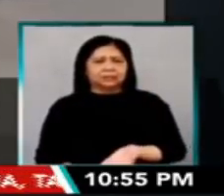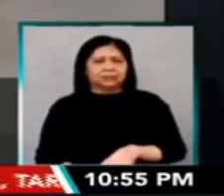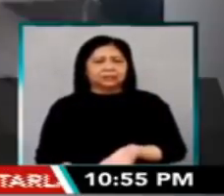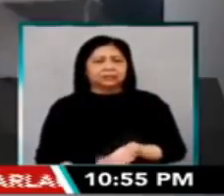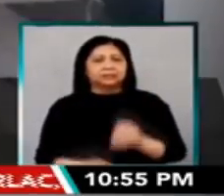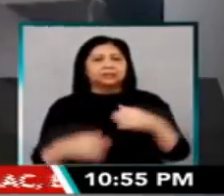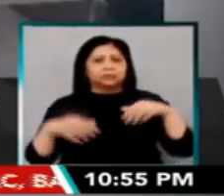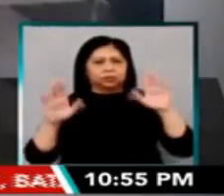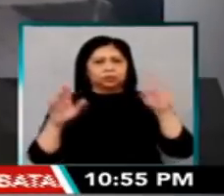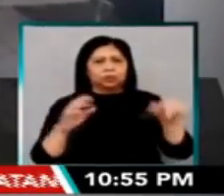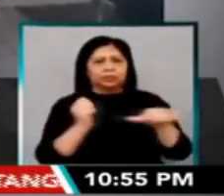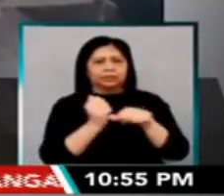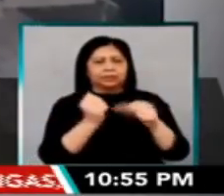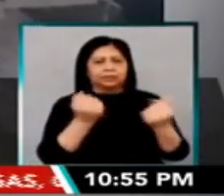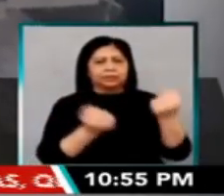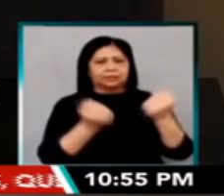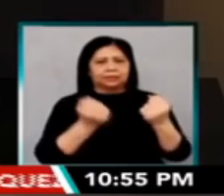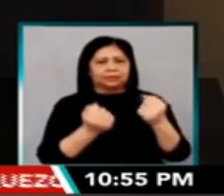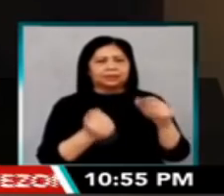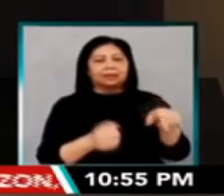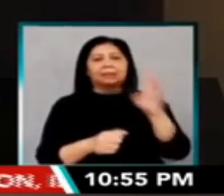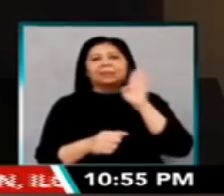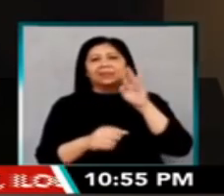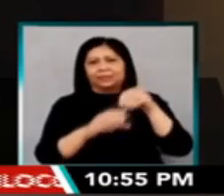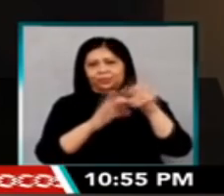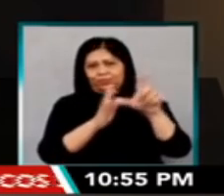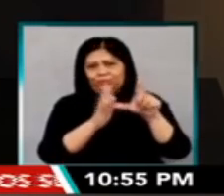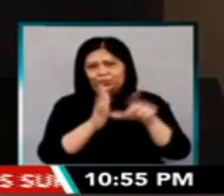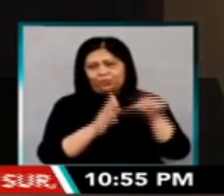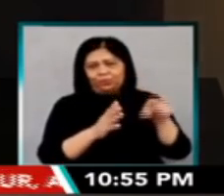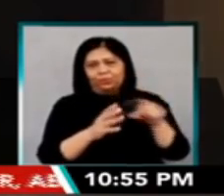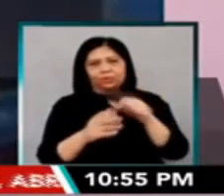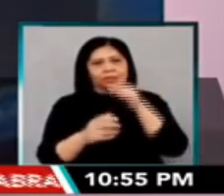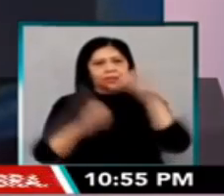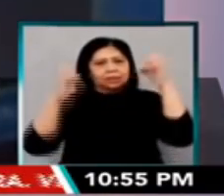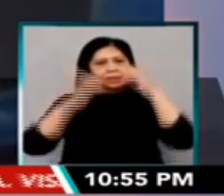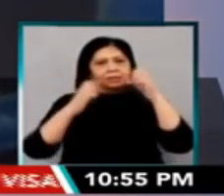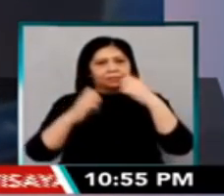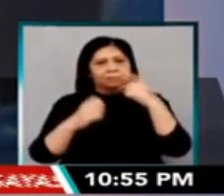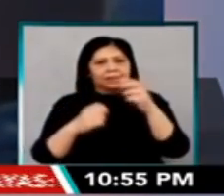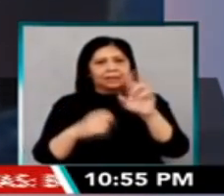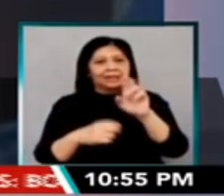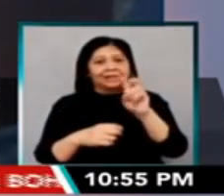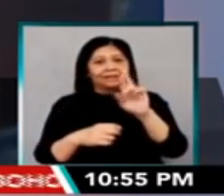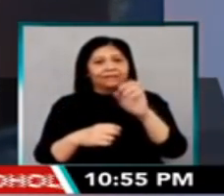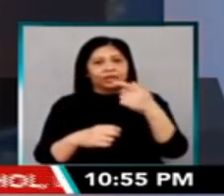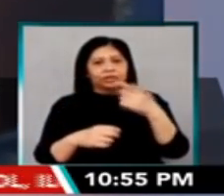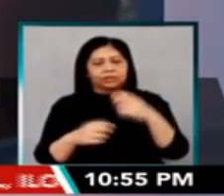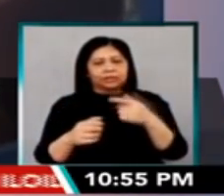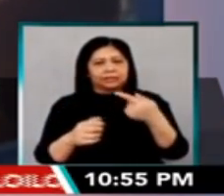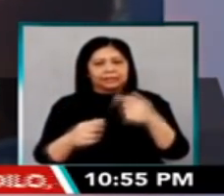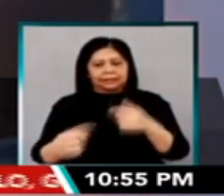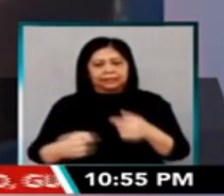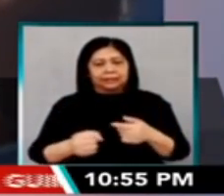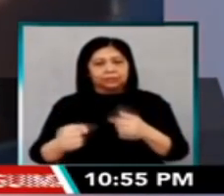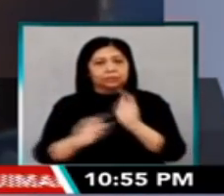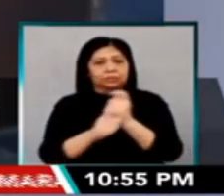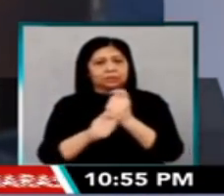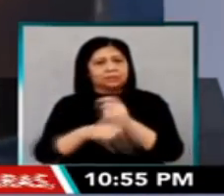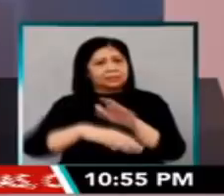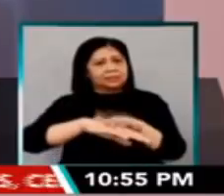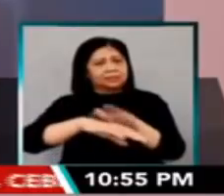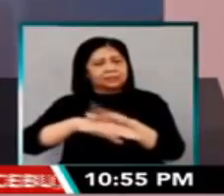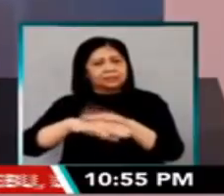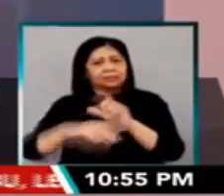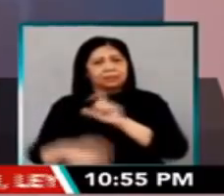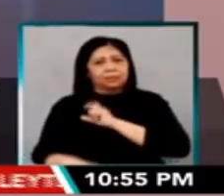ang pahinante na bayaw ng biktima. Hindi raw niya alam na naka-reverse gear na ang truck. Paalala naman ng mga pulis,